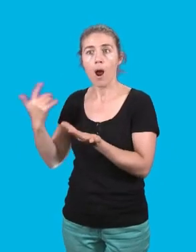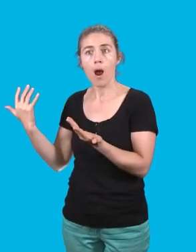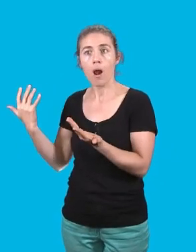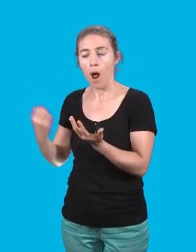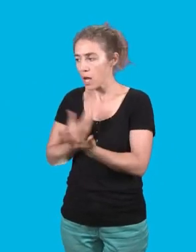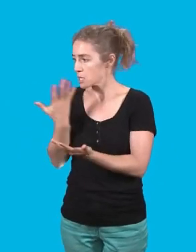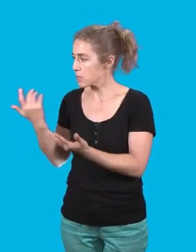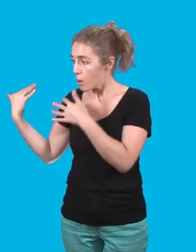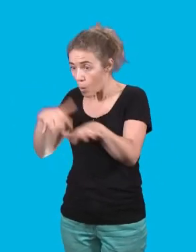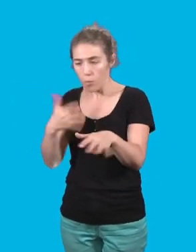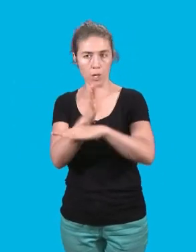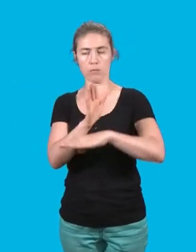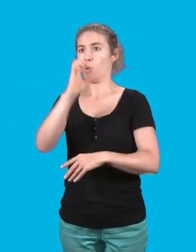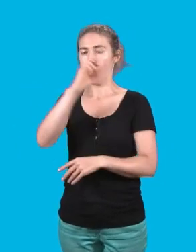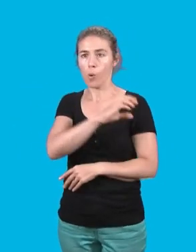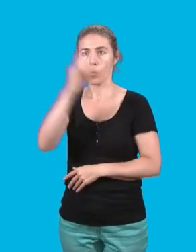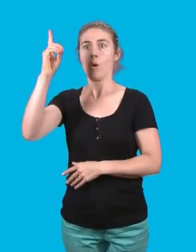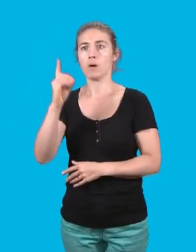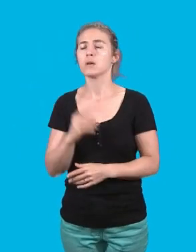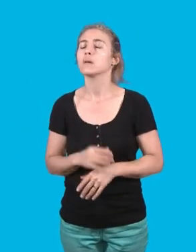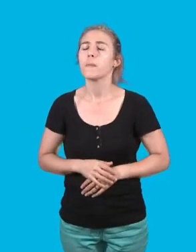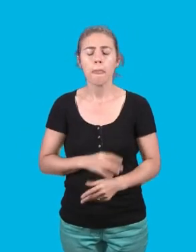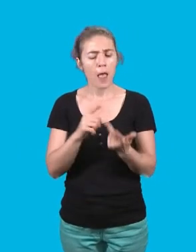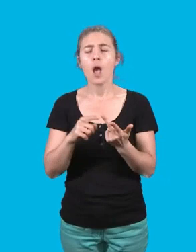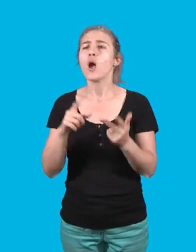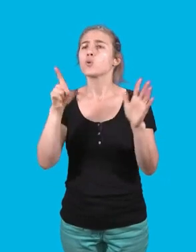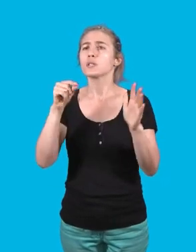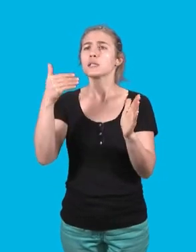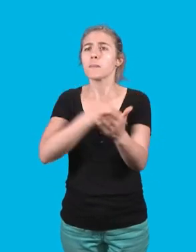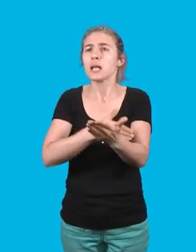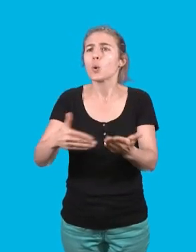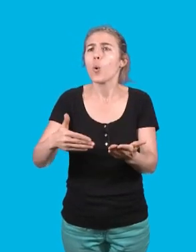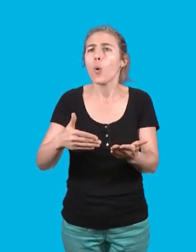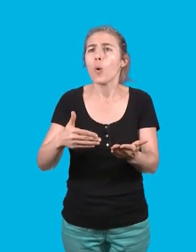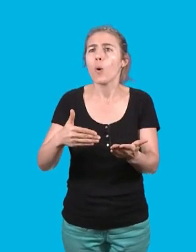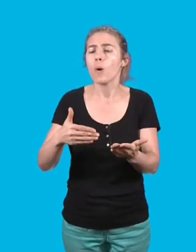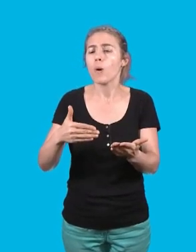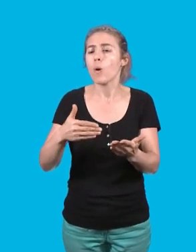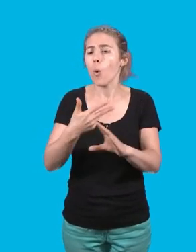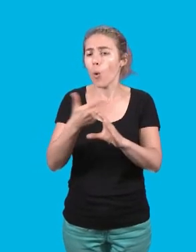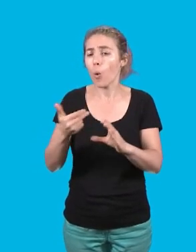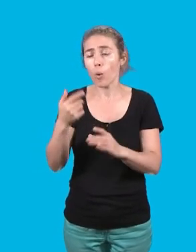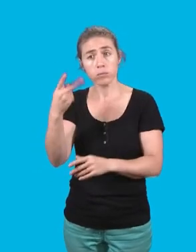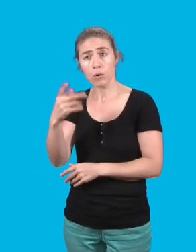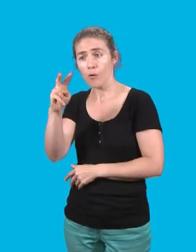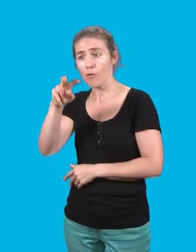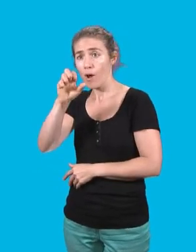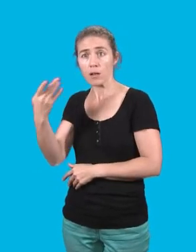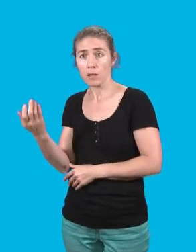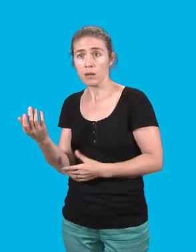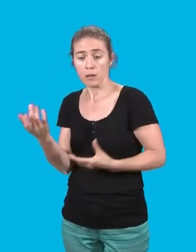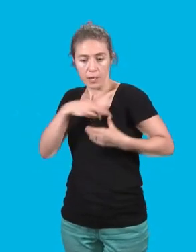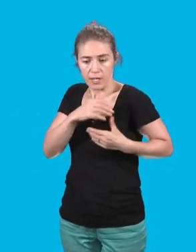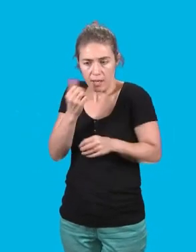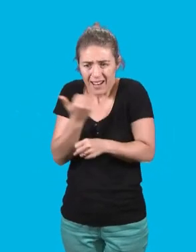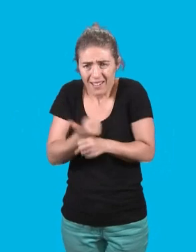J'aimerais qu'on parle des 70 millions d'euros de retombées chaque année du van. J'aimerais